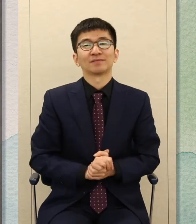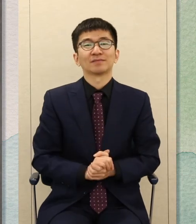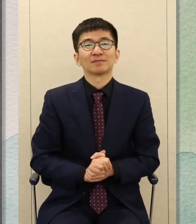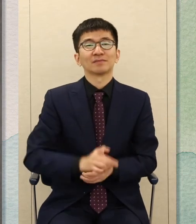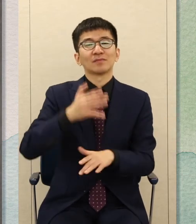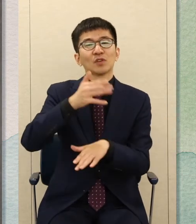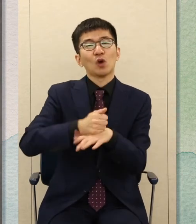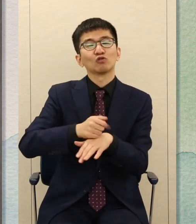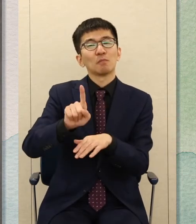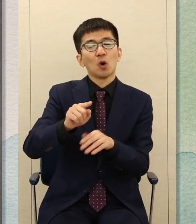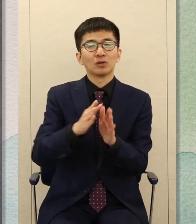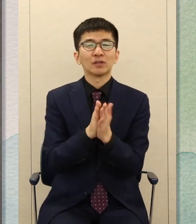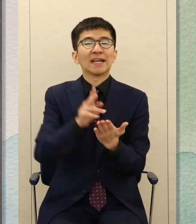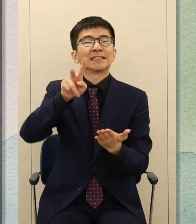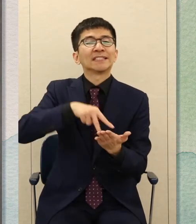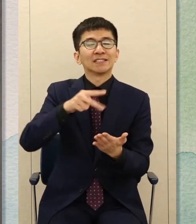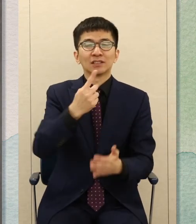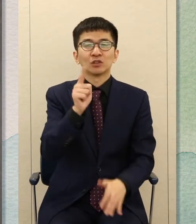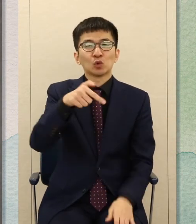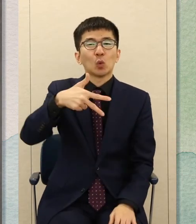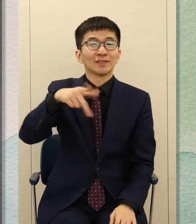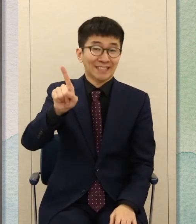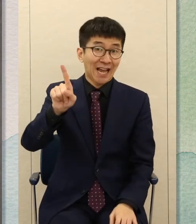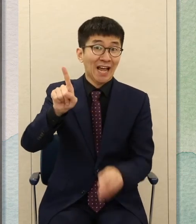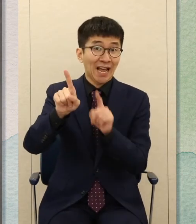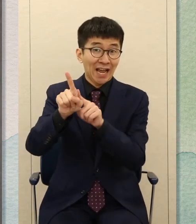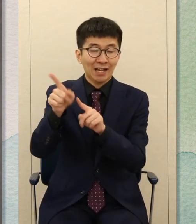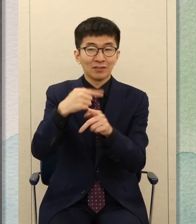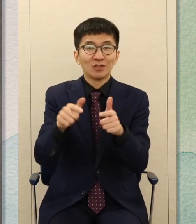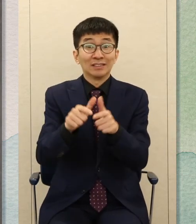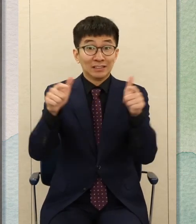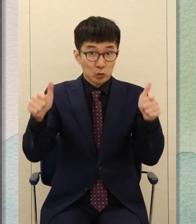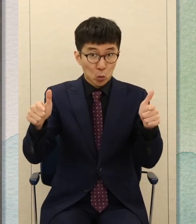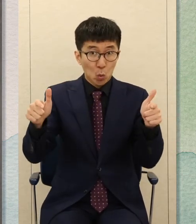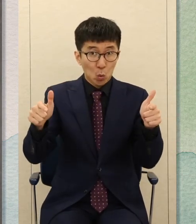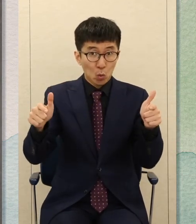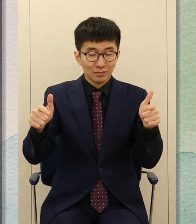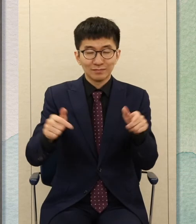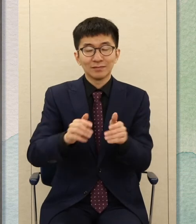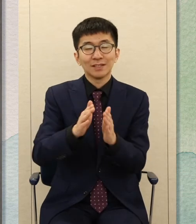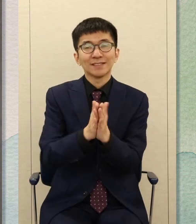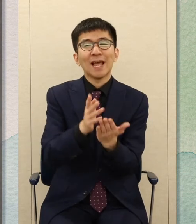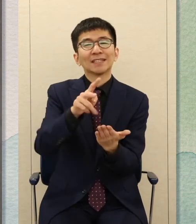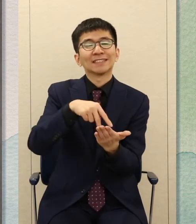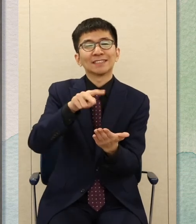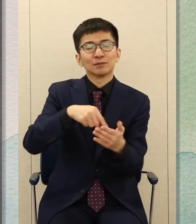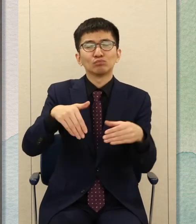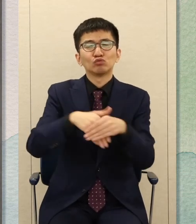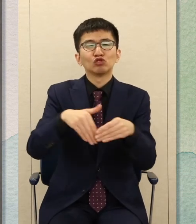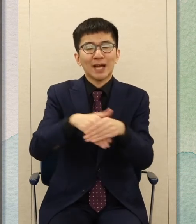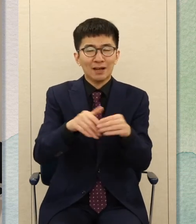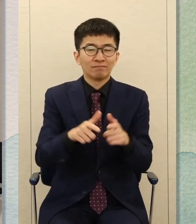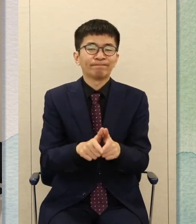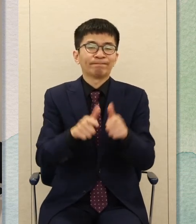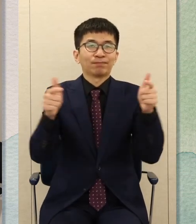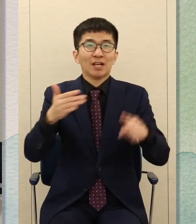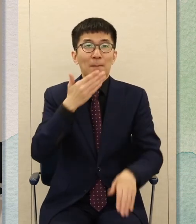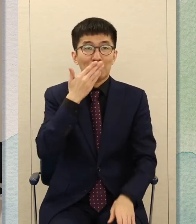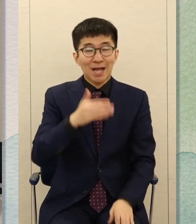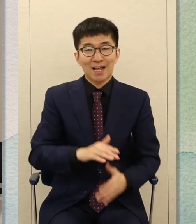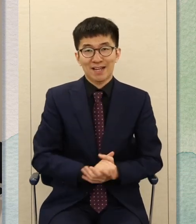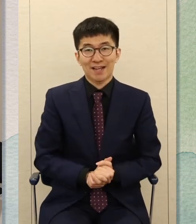예, 독자를 활성화하는 예, 독서 문화를 지키는 예, 그런 최후의 보루다라고 생각하시고 예,